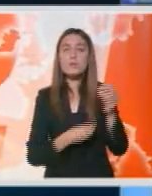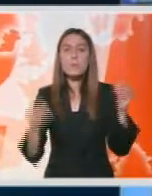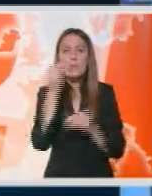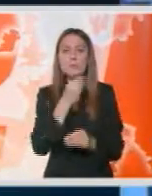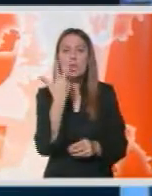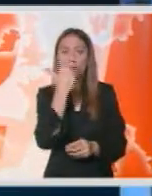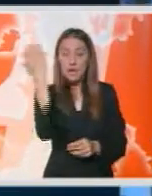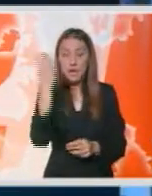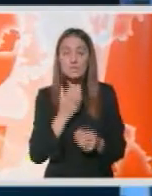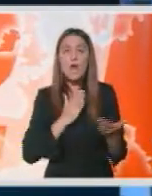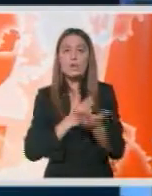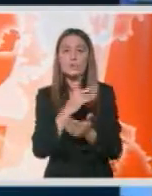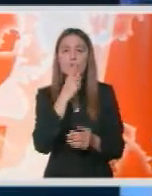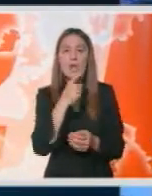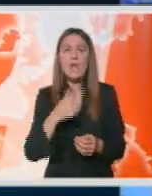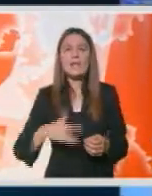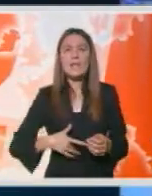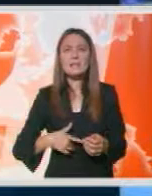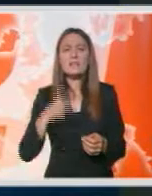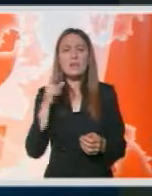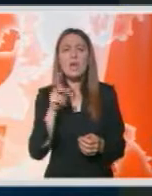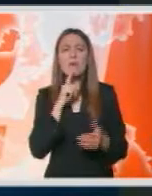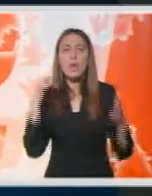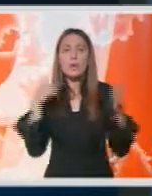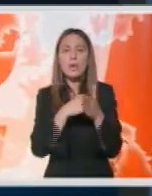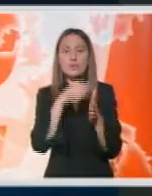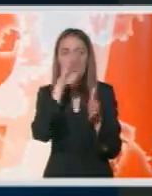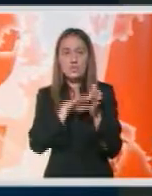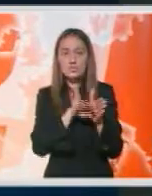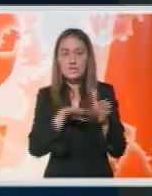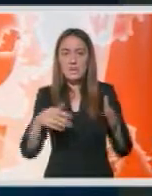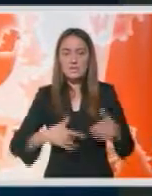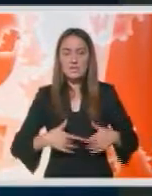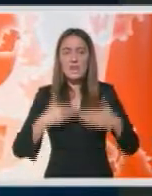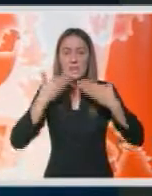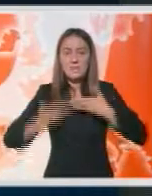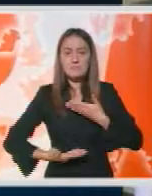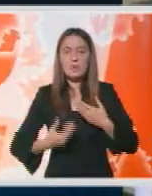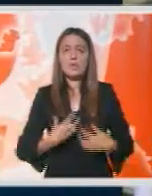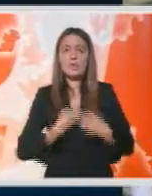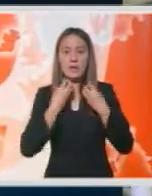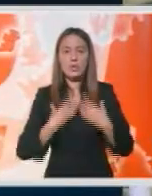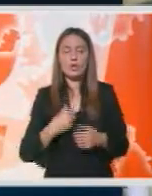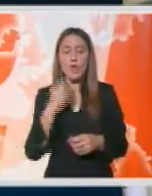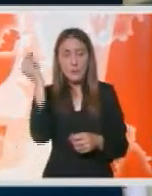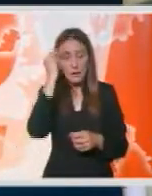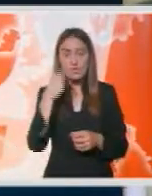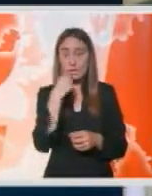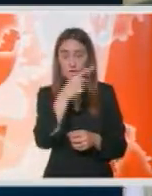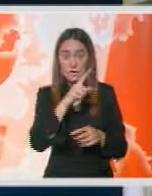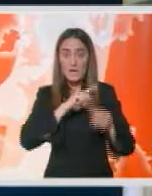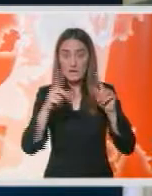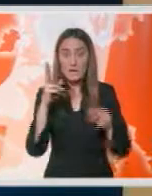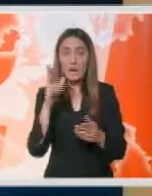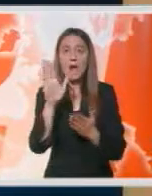povećanje od 3% kod slučajeva gastritičnih kancera koji pogađaju niže delove želuca ispod kardijalnog. Naučnici navode da ta vrsta raka